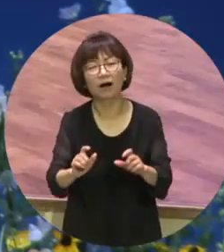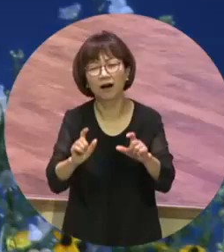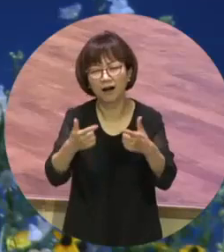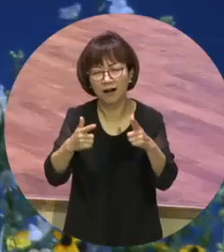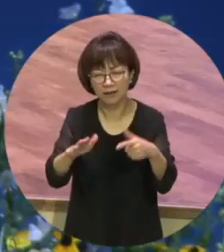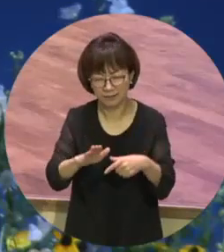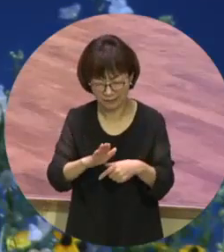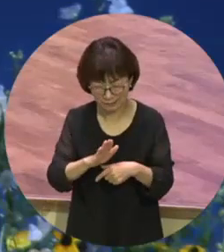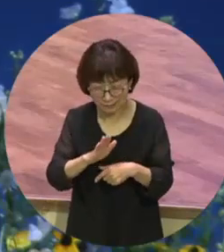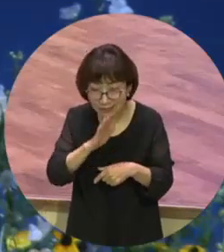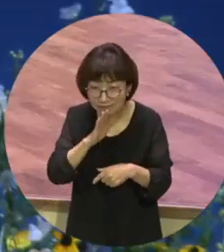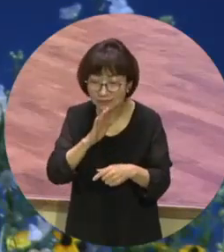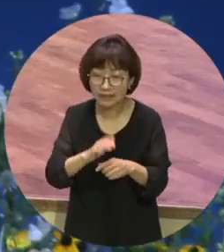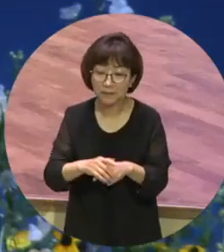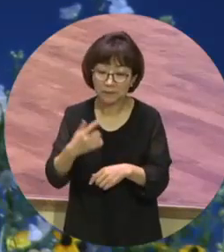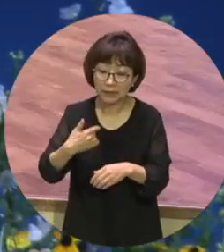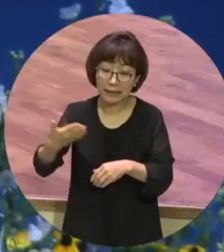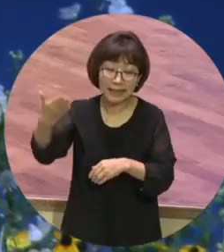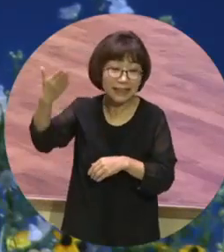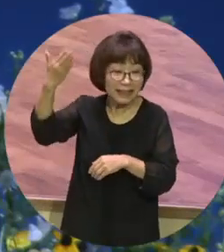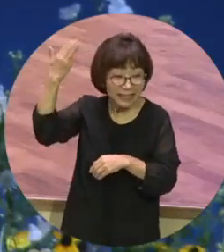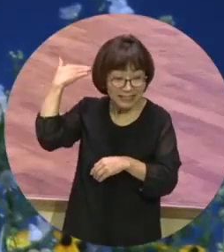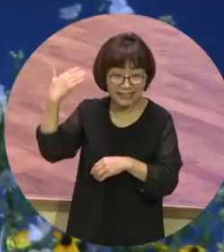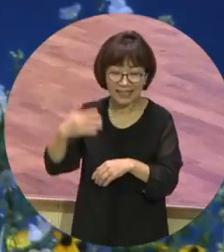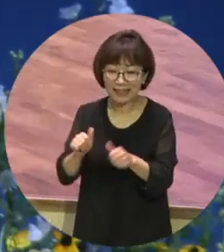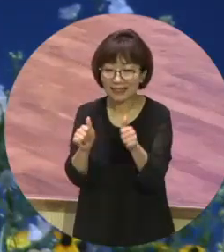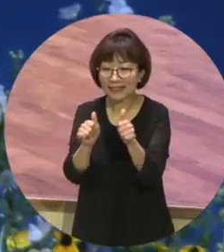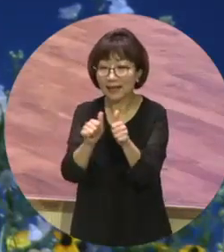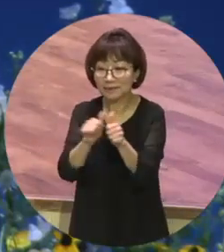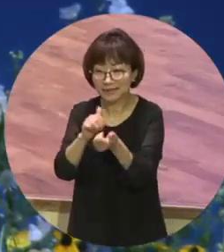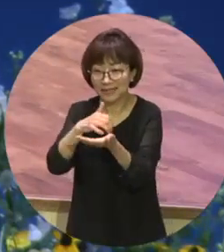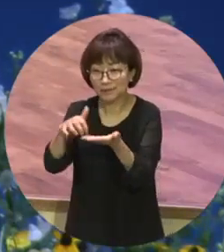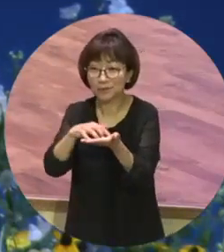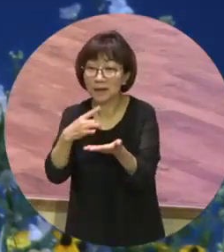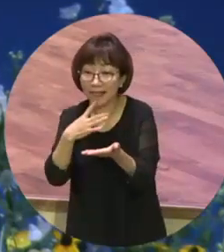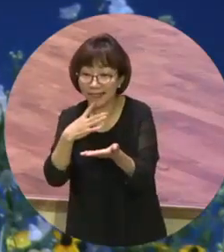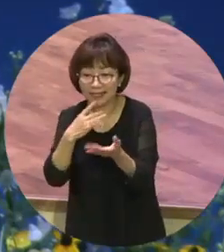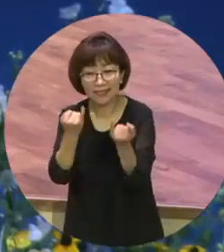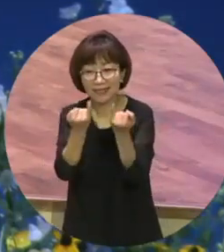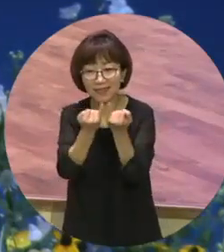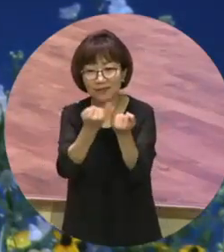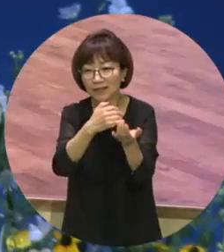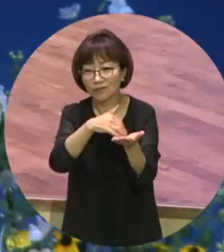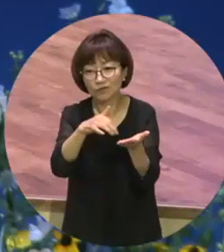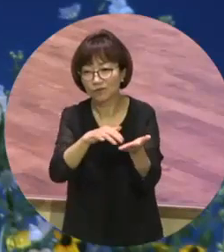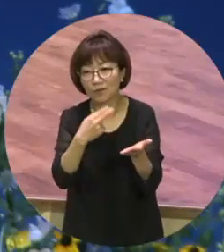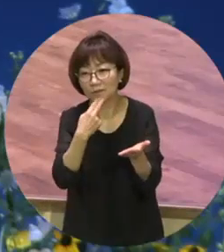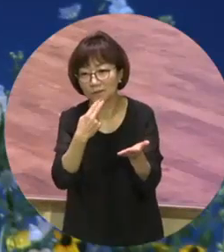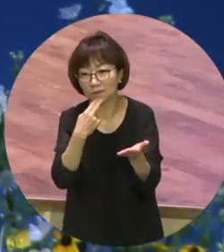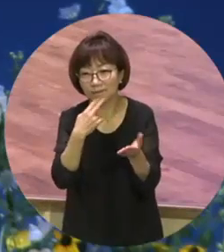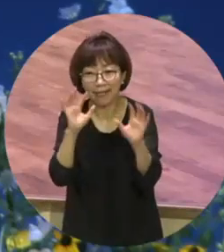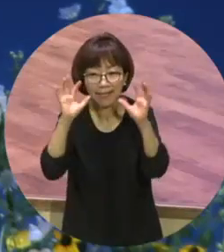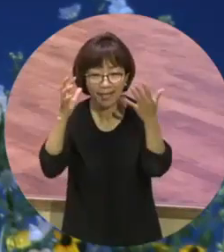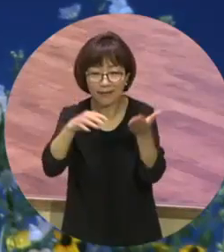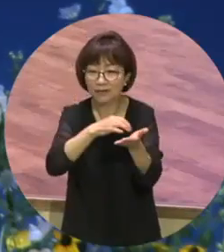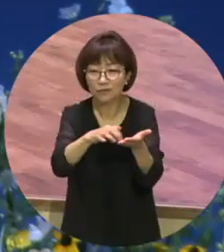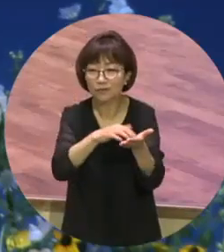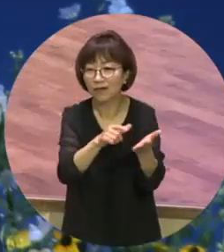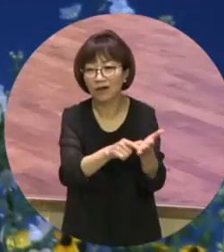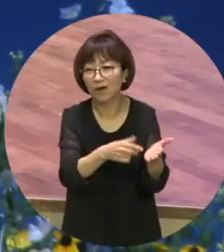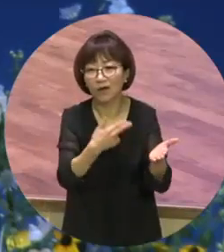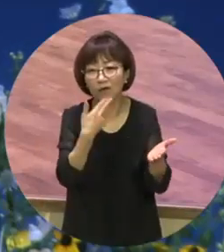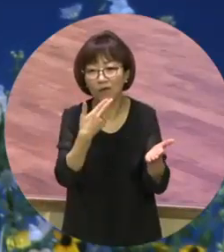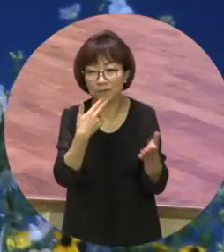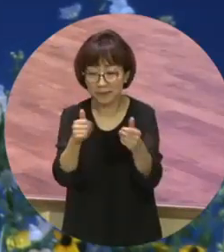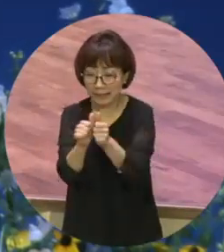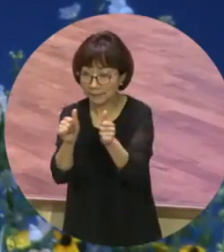사실이에요. 당시 남자의 수만 계셨기 때문에 여자 아이들을 보면 2만 명이에요. 이 기적을 체험한